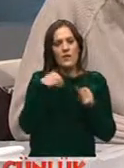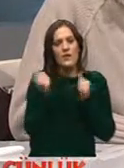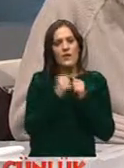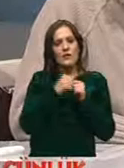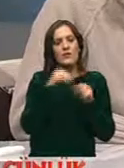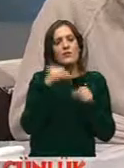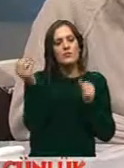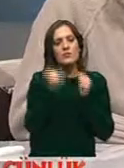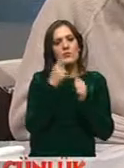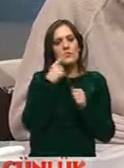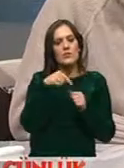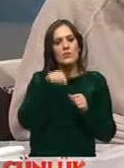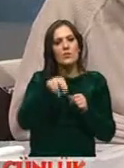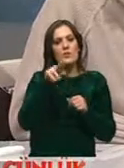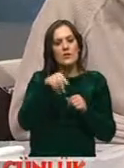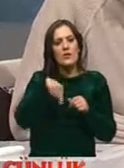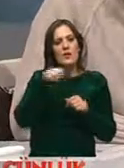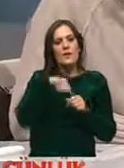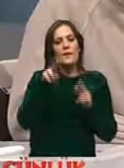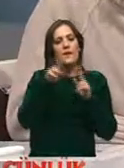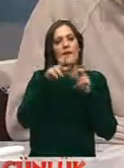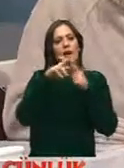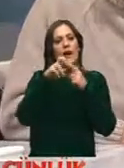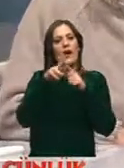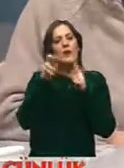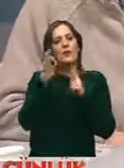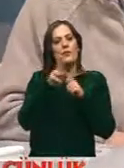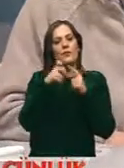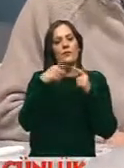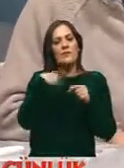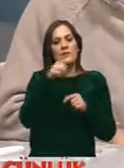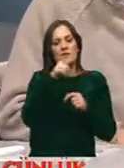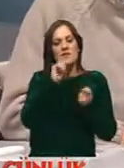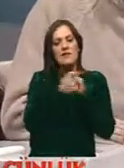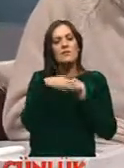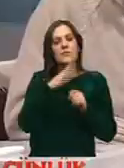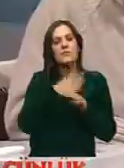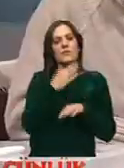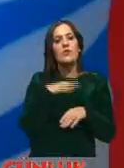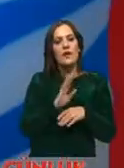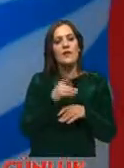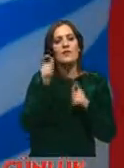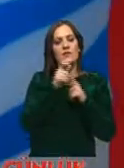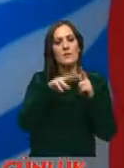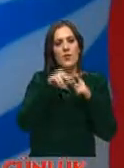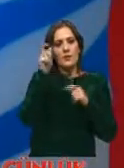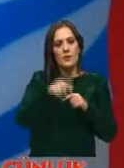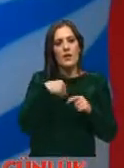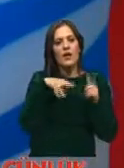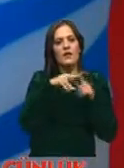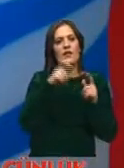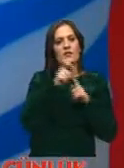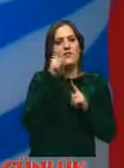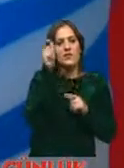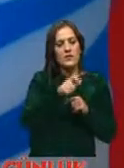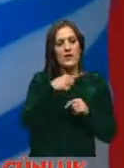eşliğini evet, harika, bu şekilde de çocukların evet, sesini tamam, geliştirmemesi güzel, mümkün değil. Efendim, Çiğdem Aytepe, Atilla